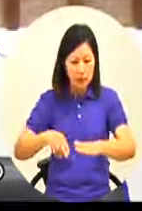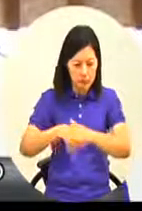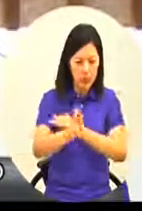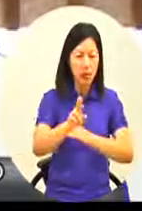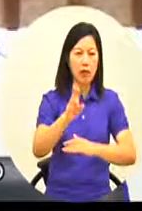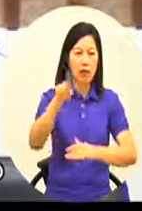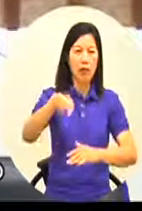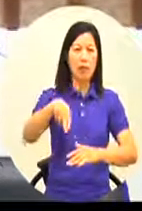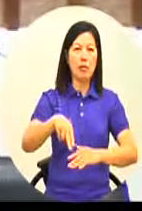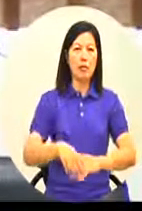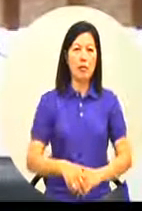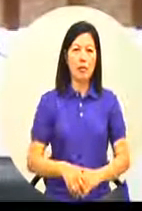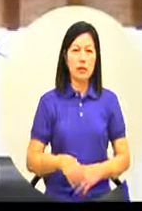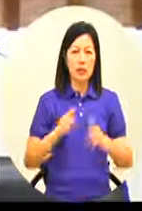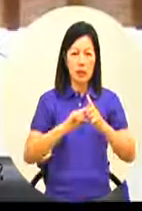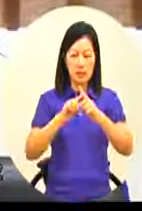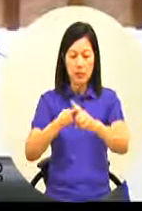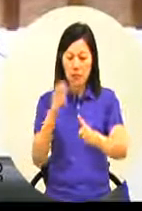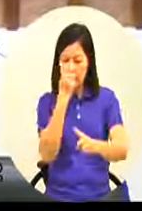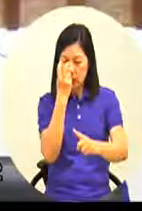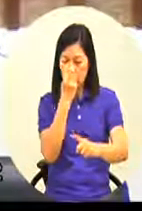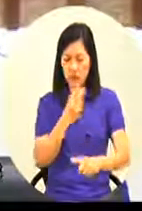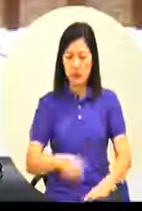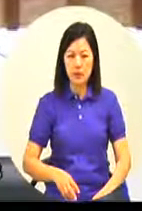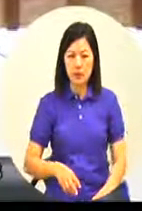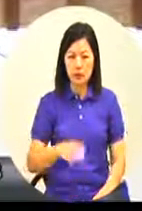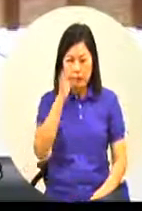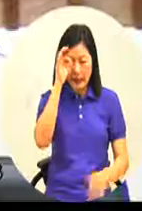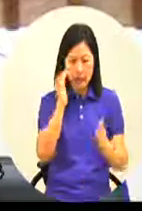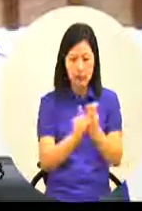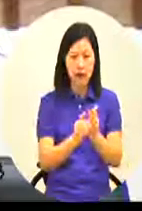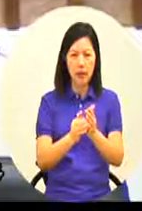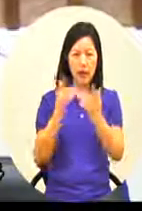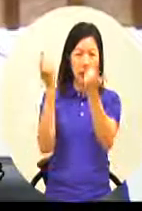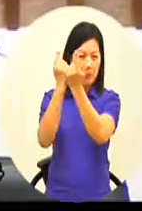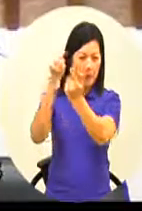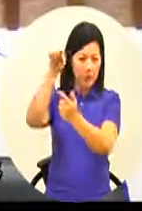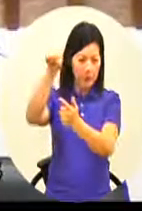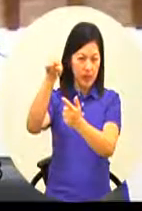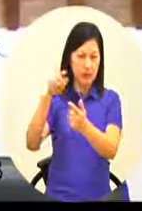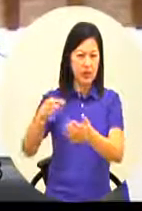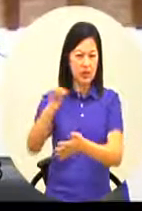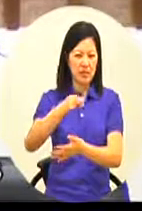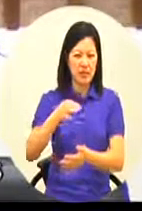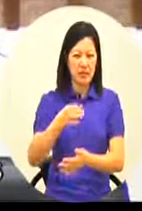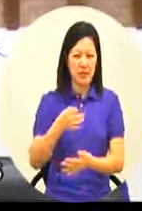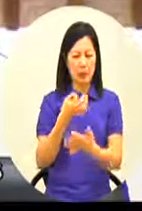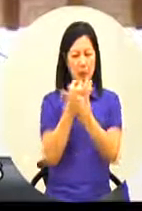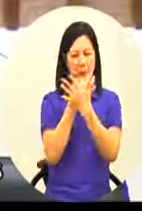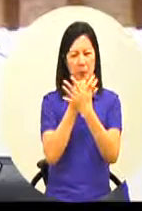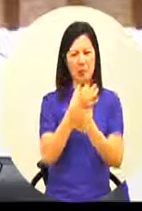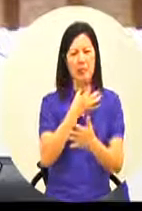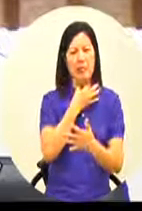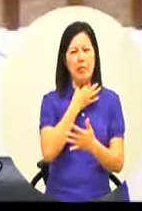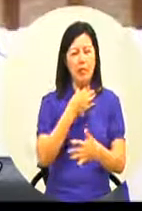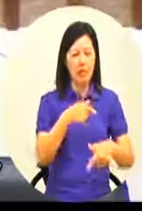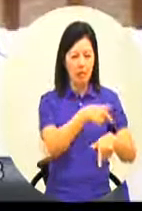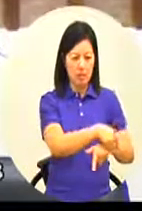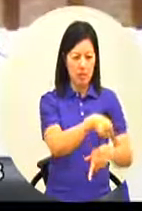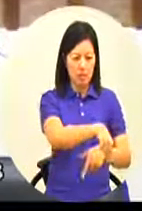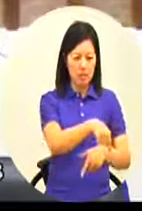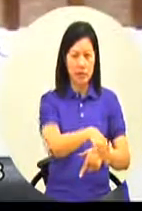我们去现场会勘，也看出来是。北边这边的经费最省，南边这边可能